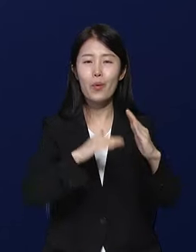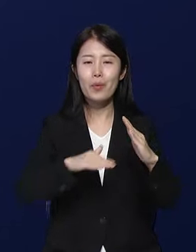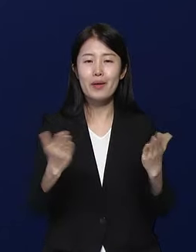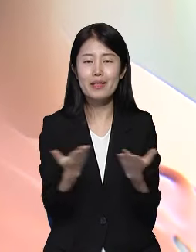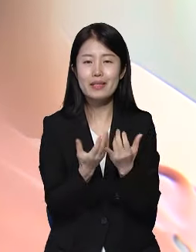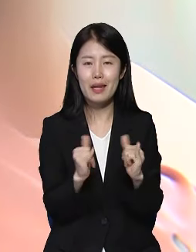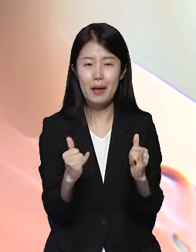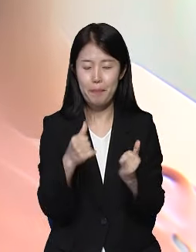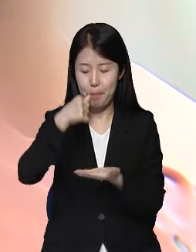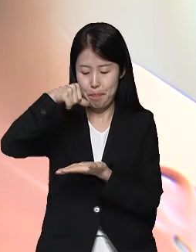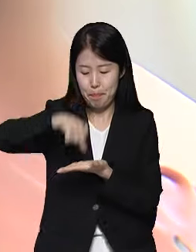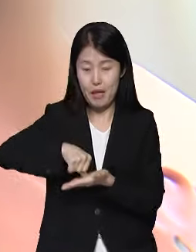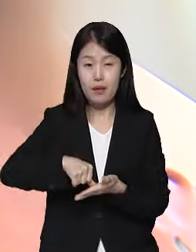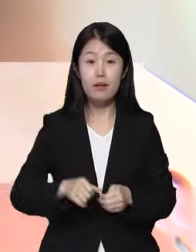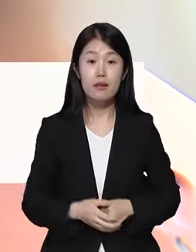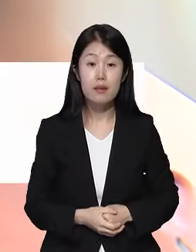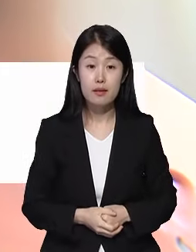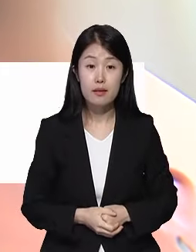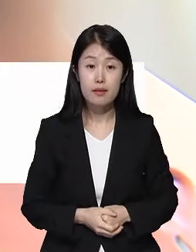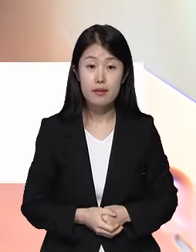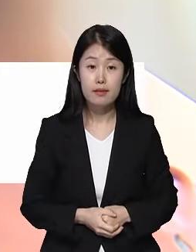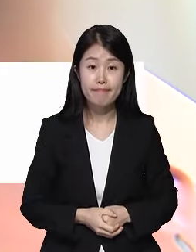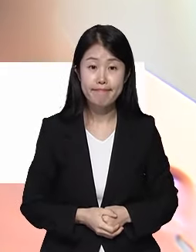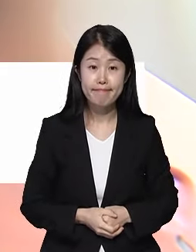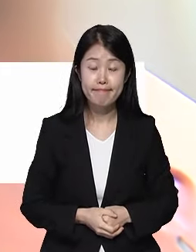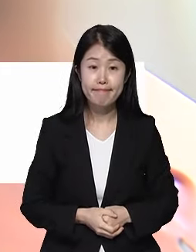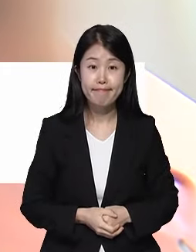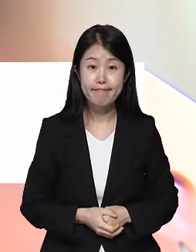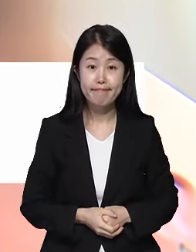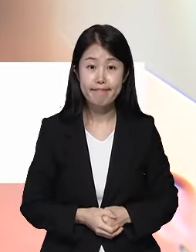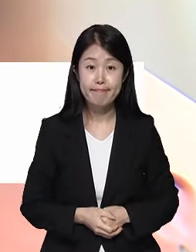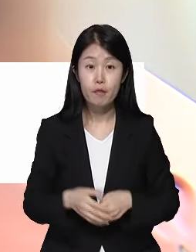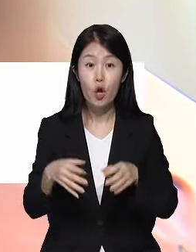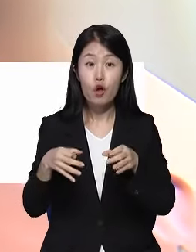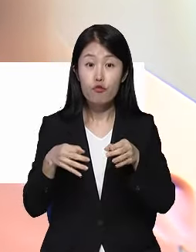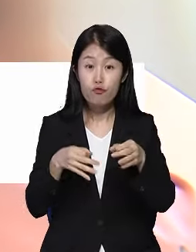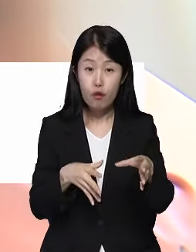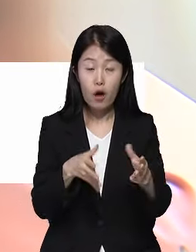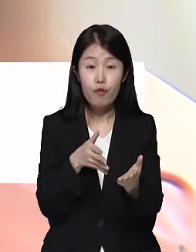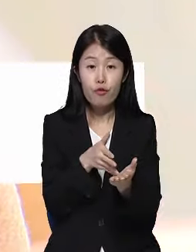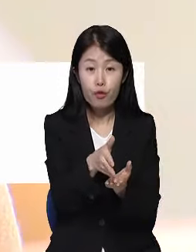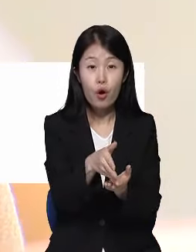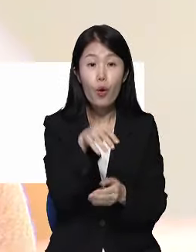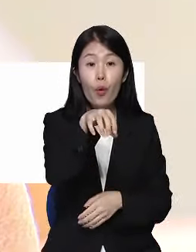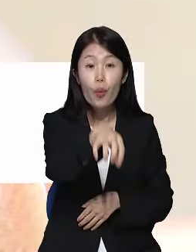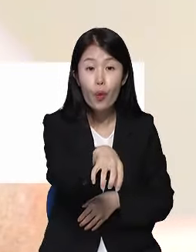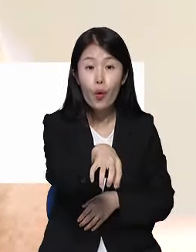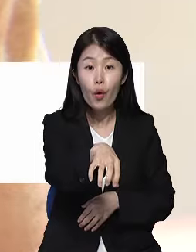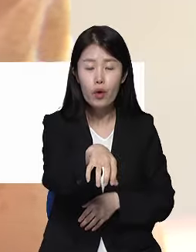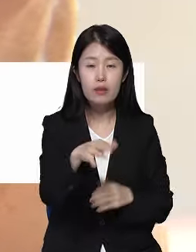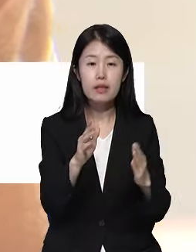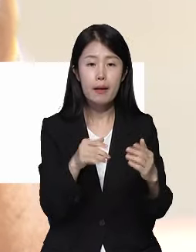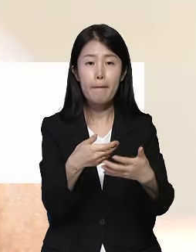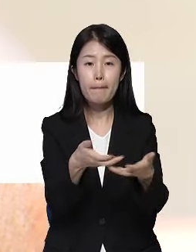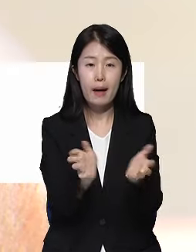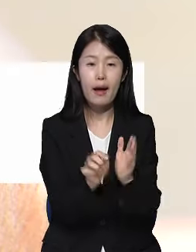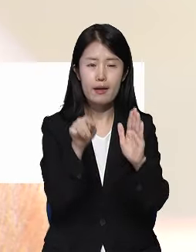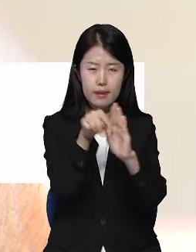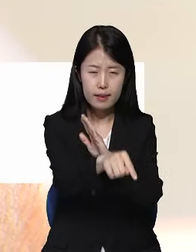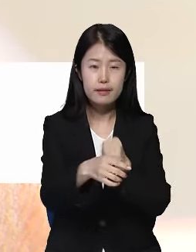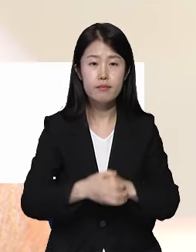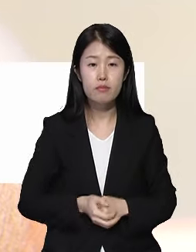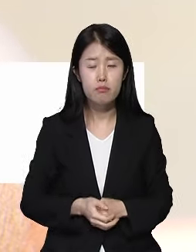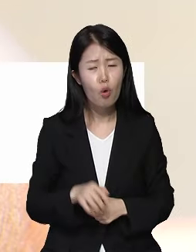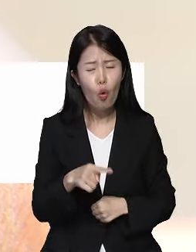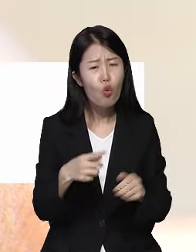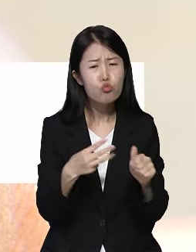있습니다. 그래서 유치 관과 그쪽에 가서 거기서 이제 작성해가지고 도장 찍고 해가지고 받은 거예요. 이거 왜 군청에 가서